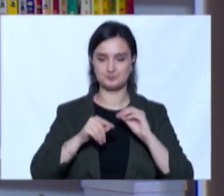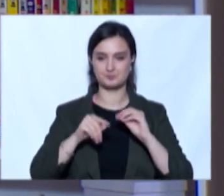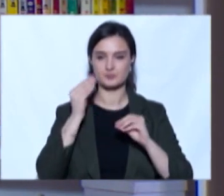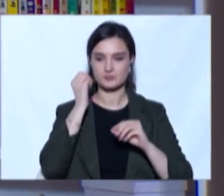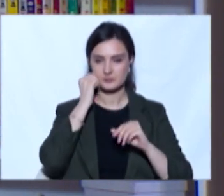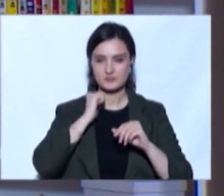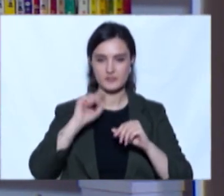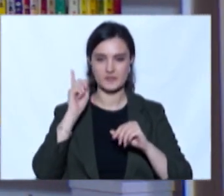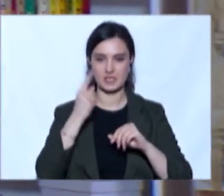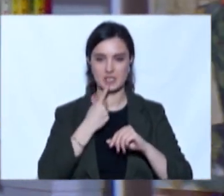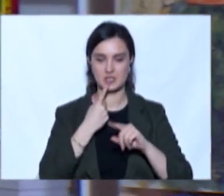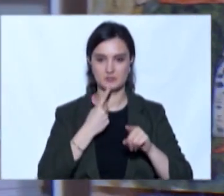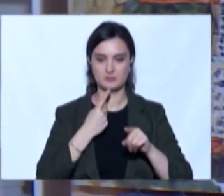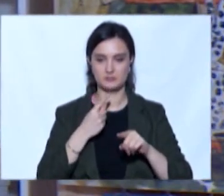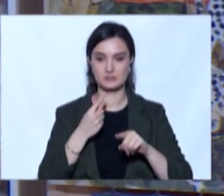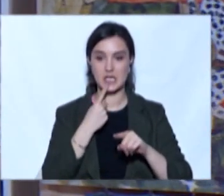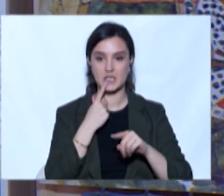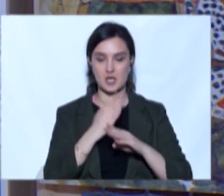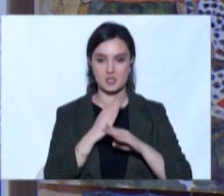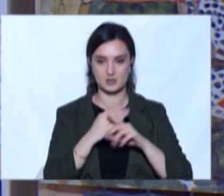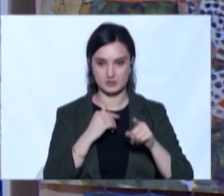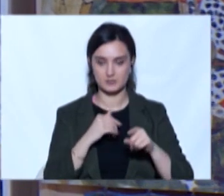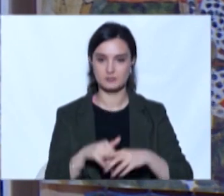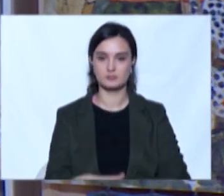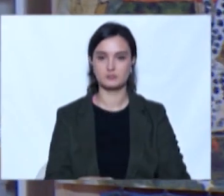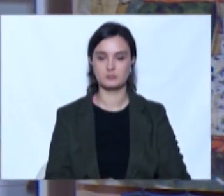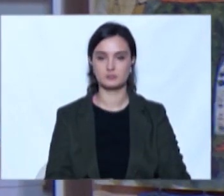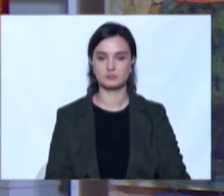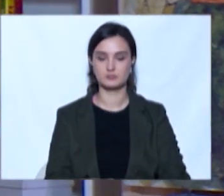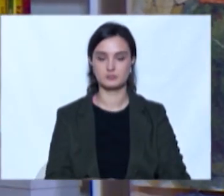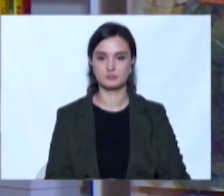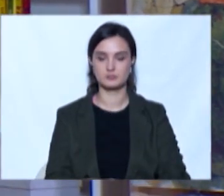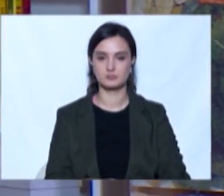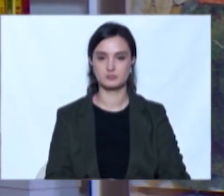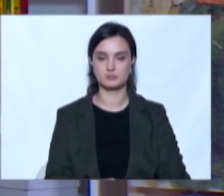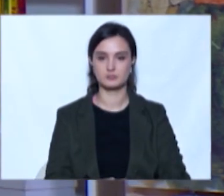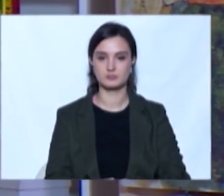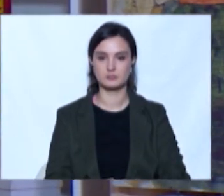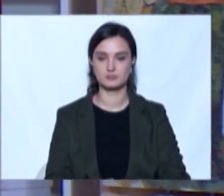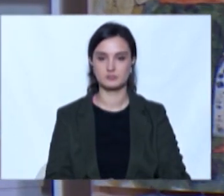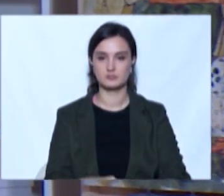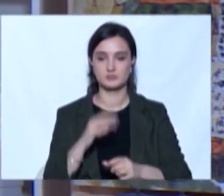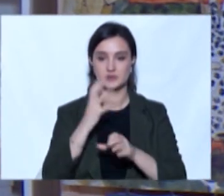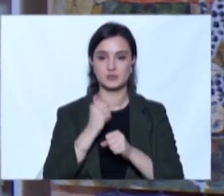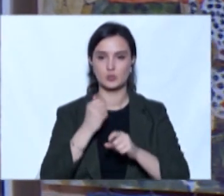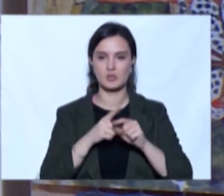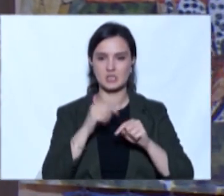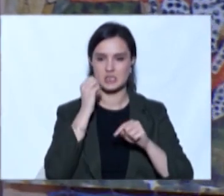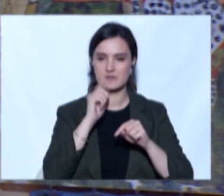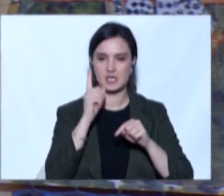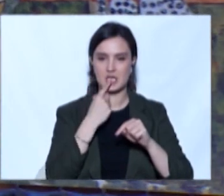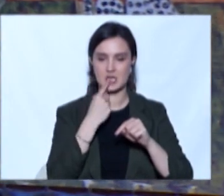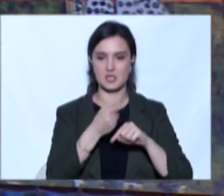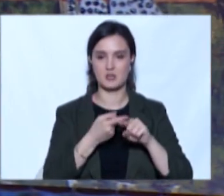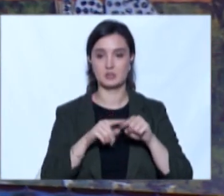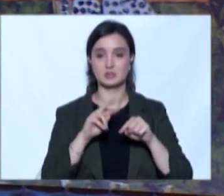ძველი ენა არის ამ შემთხვევაში და ცვანური ენა ერთ-ერთი ყველაზე ძველი ენა არის